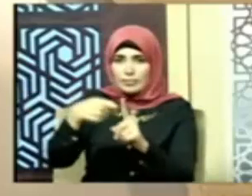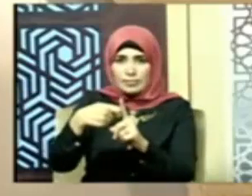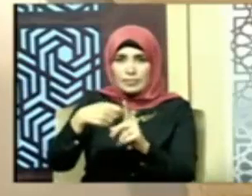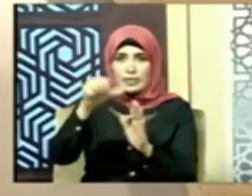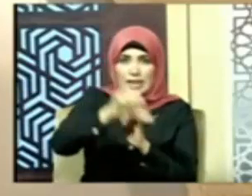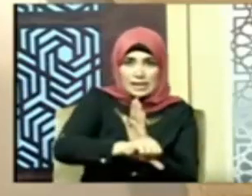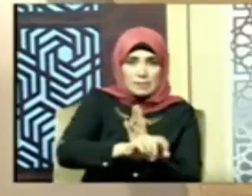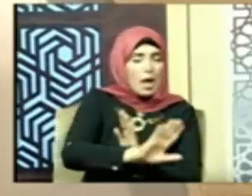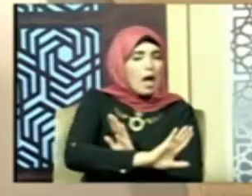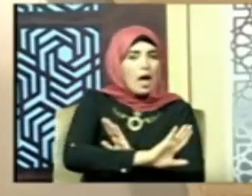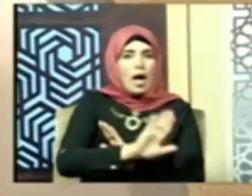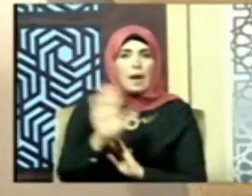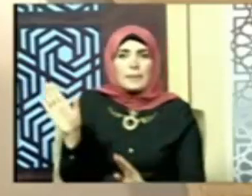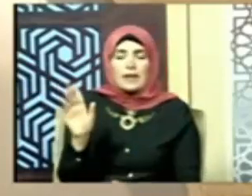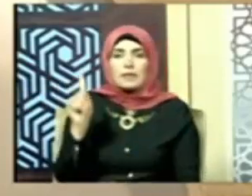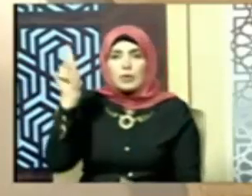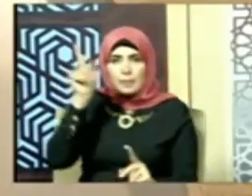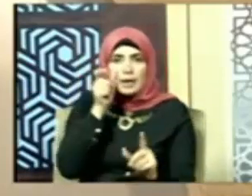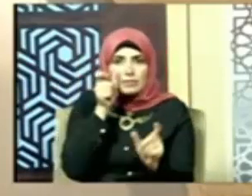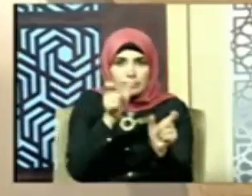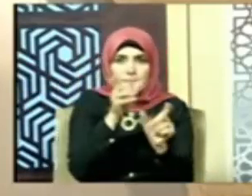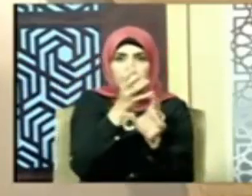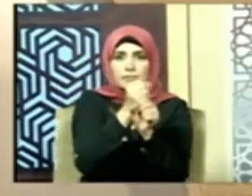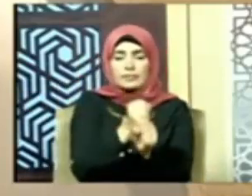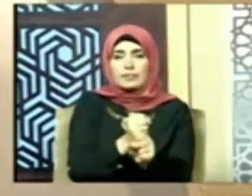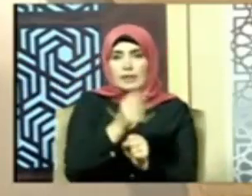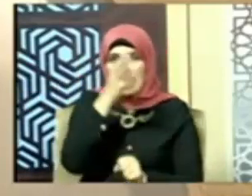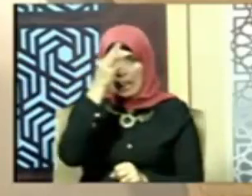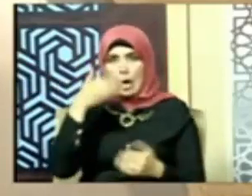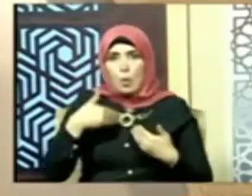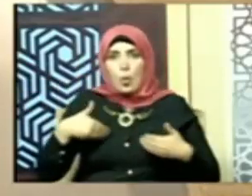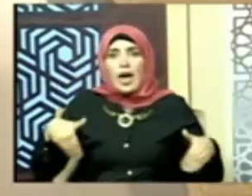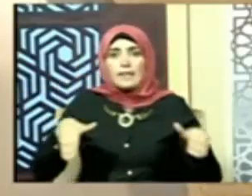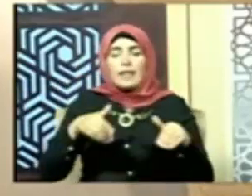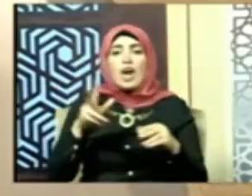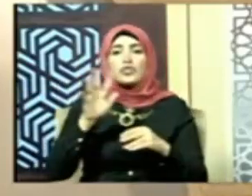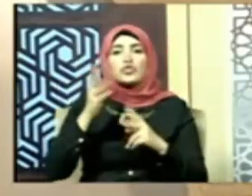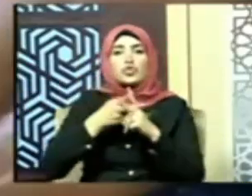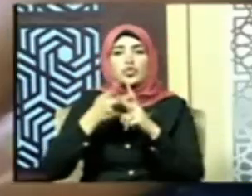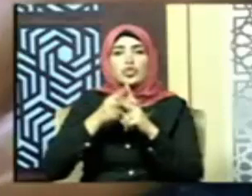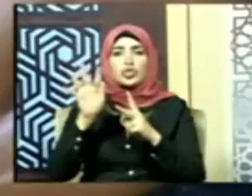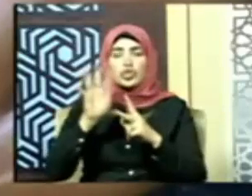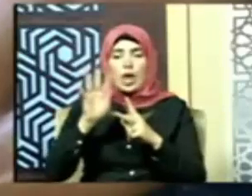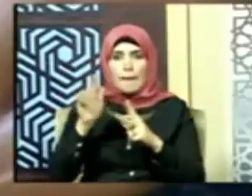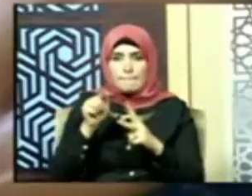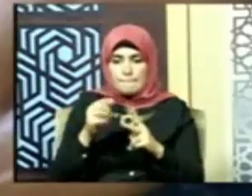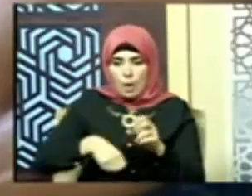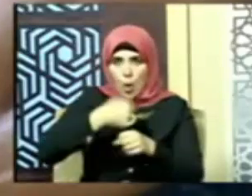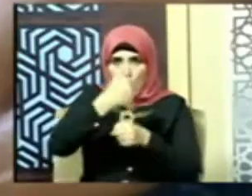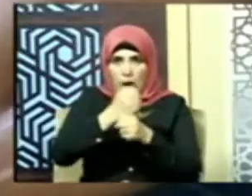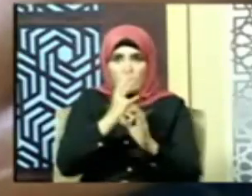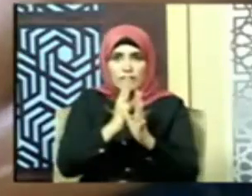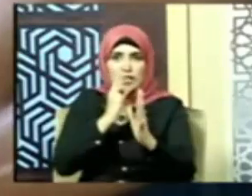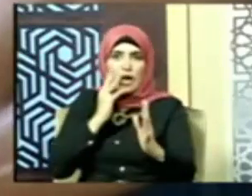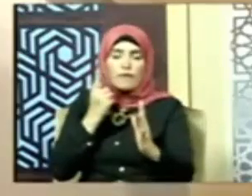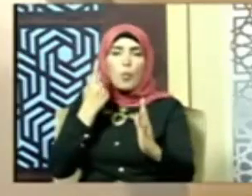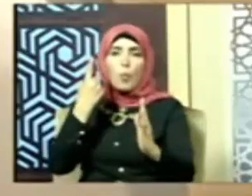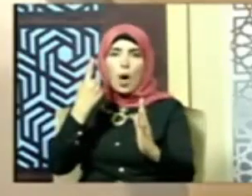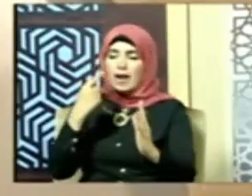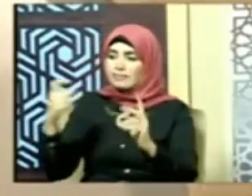ونقف إلى جانب بلدنا صفا واحدا، فمهما تكالب